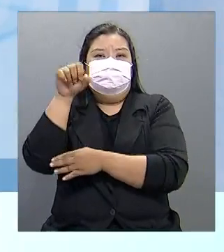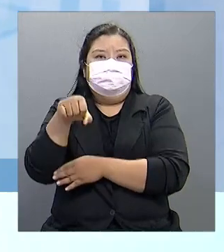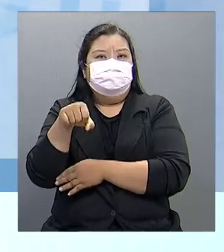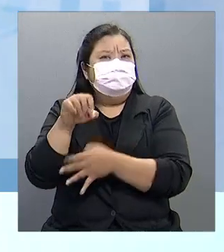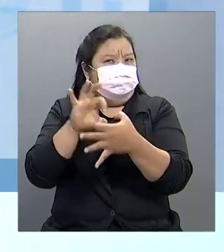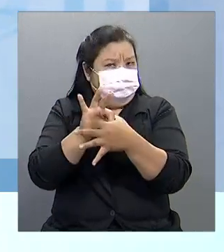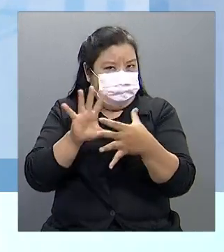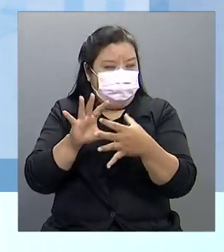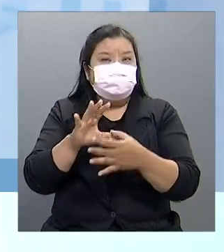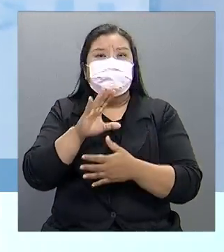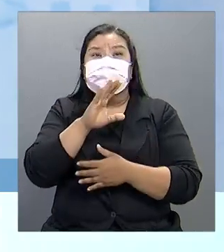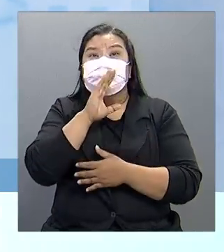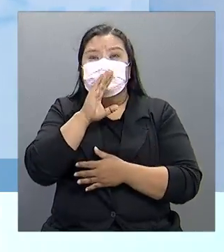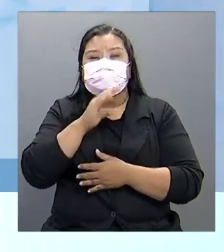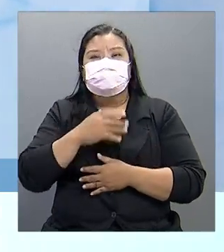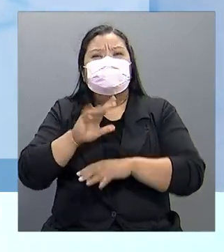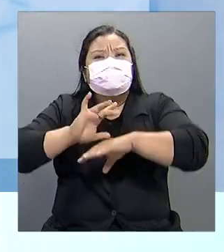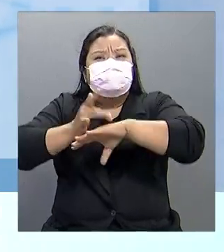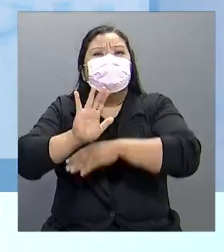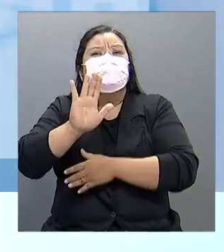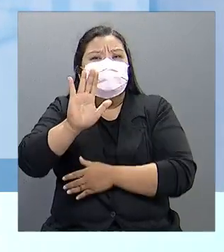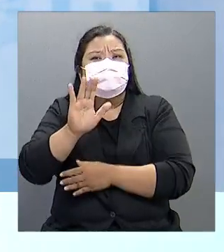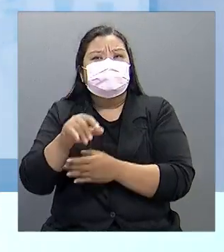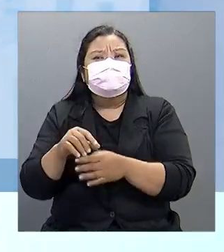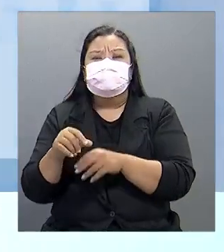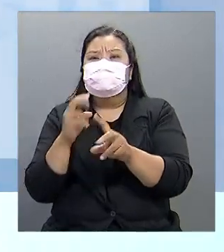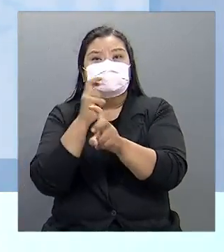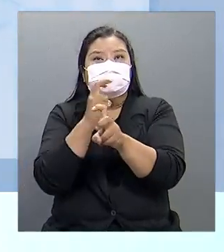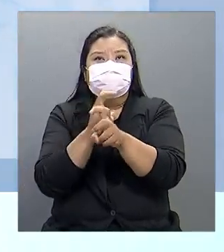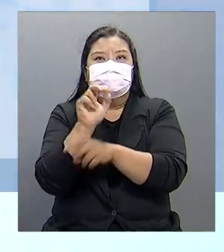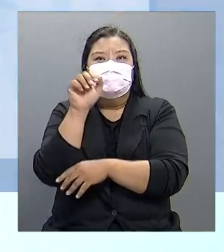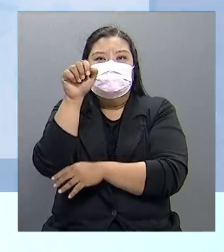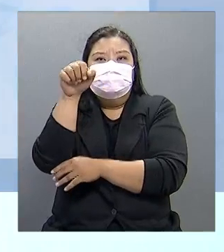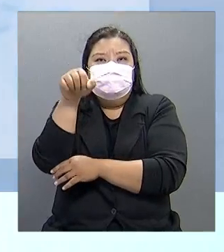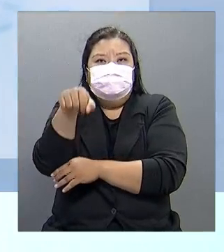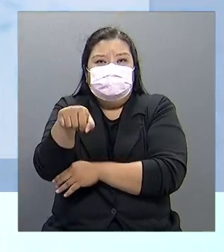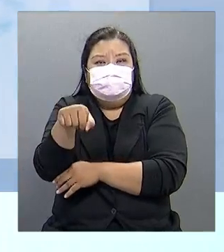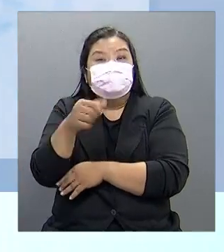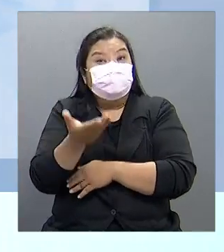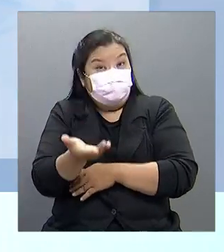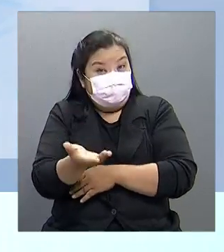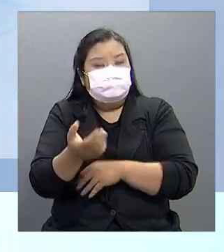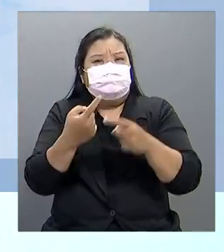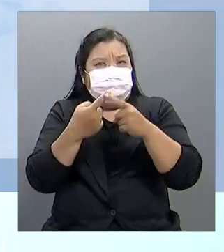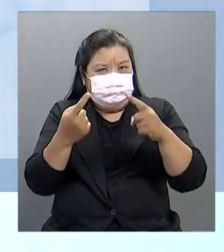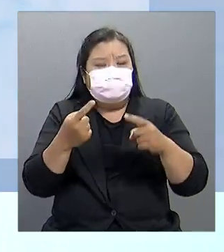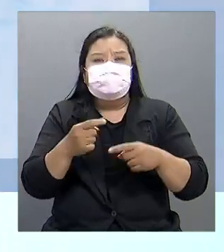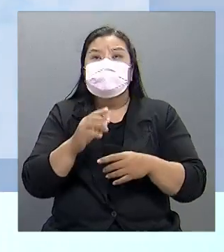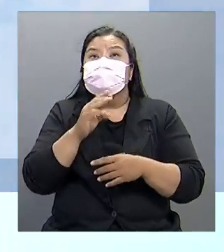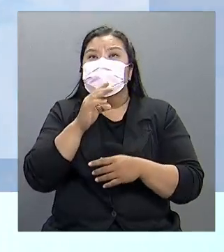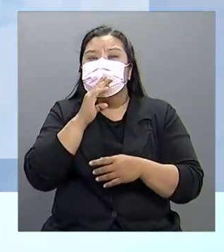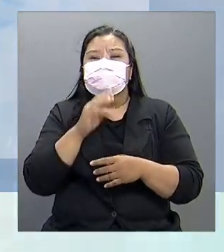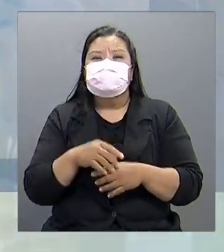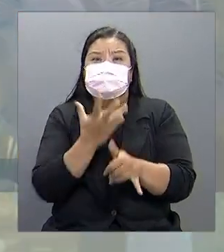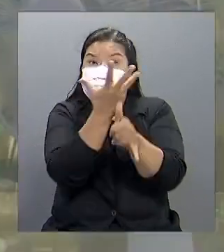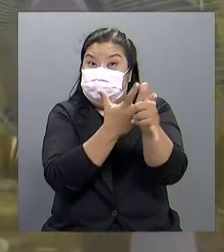ค่อมตามธรรมชาติอยู่แล้วเพราะว่ากระดูกมันเกิดการยุบอย่างที่เราบอกไปแล้วแต่ปัญหาคือ พอหลังก็ค่อมอยู่แล้วและยิ่งไปนั่งพื้น